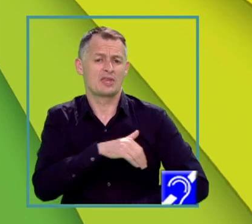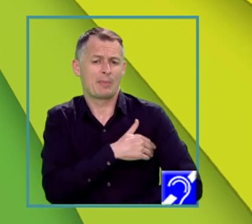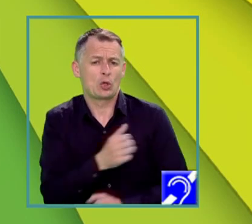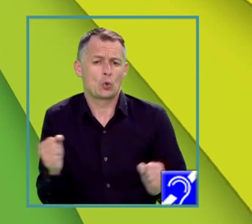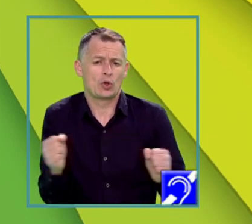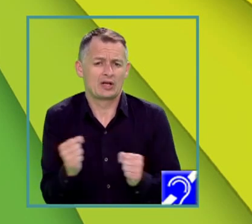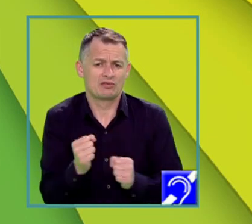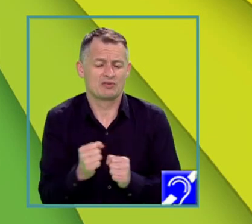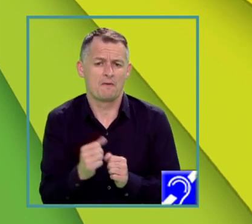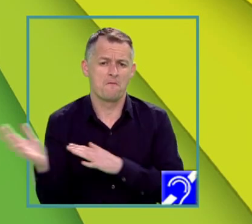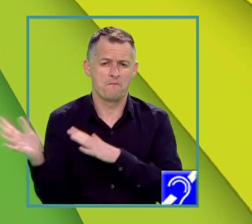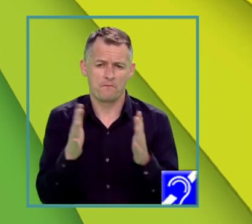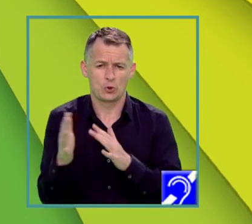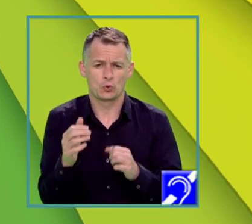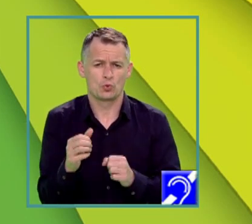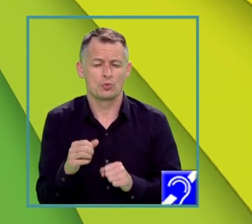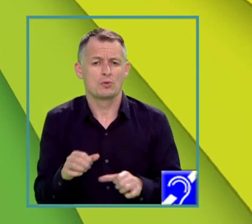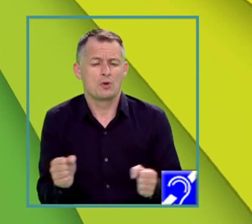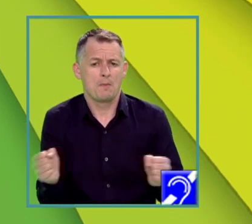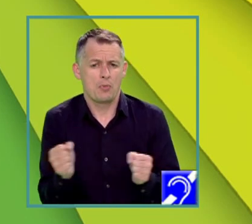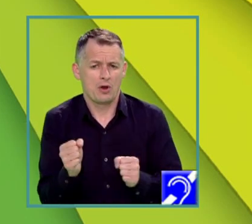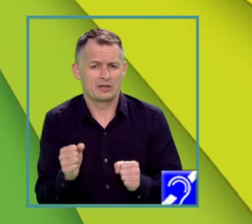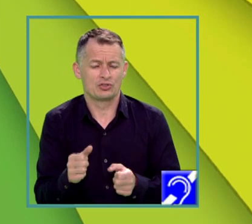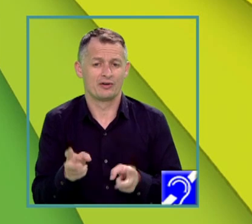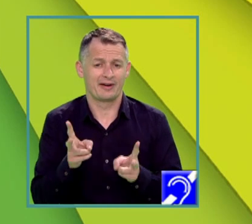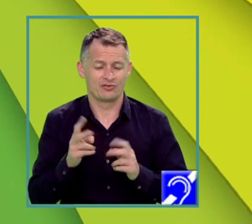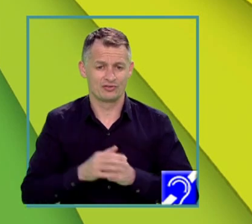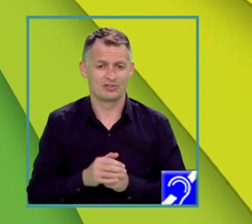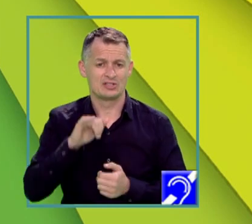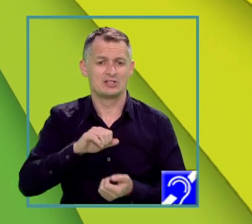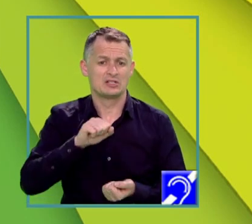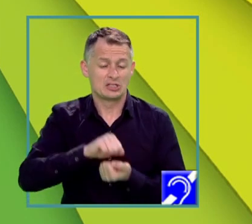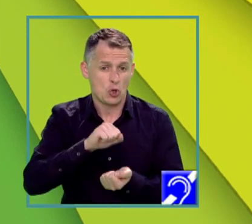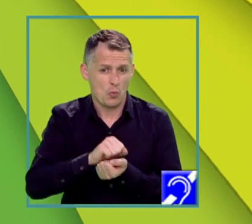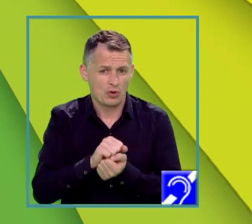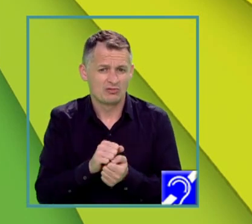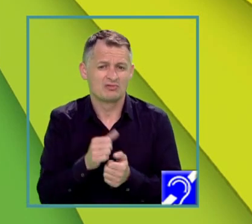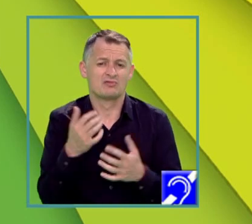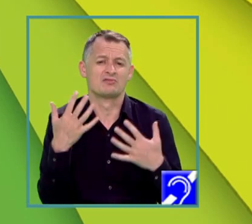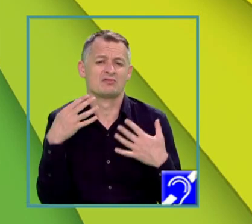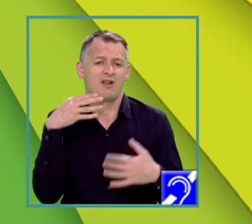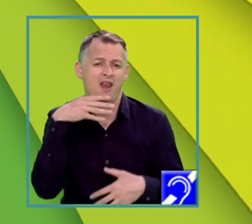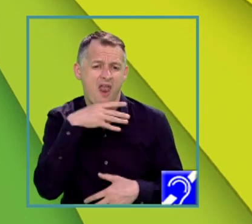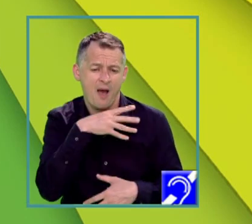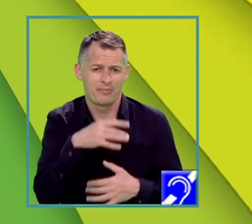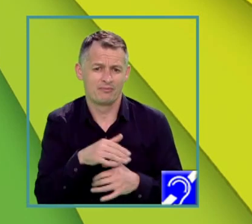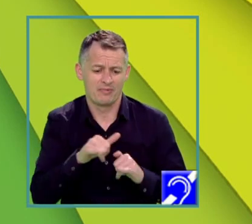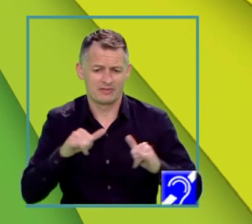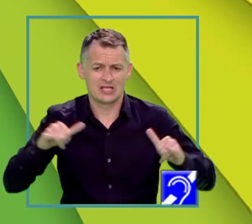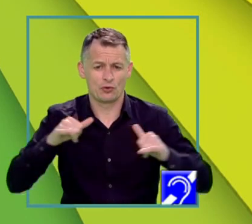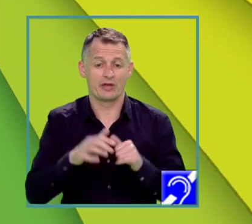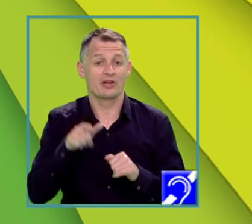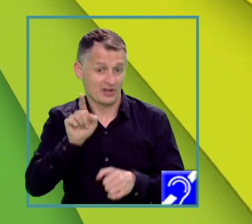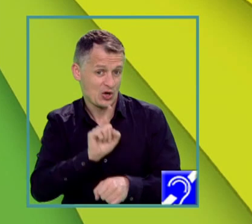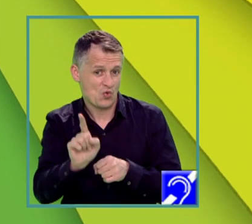vânturi polare puternice și reci solurile slab fertile și slab evoluate sunt acele restricții